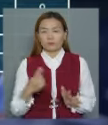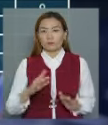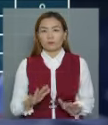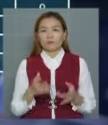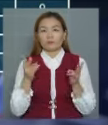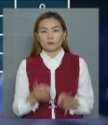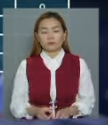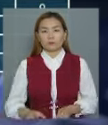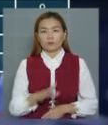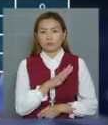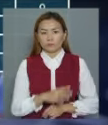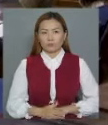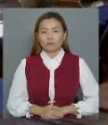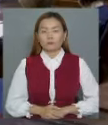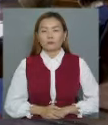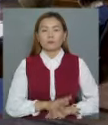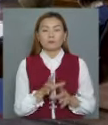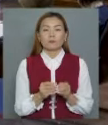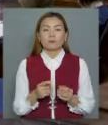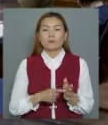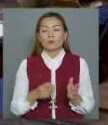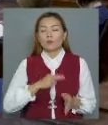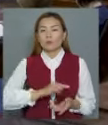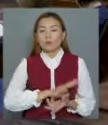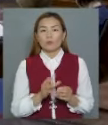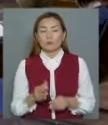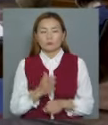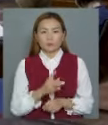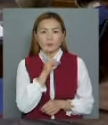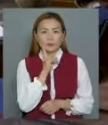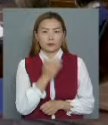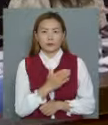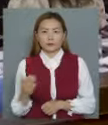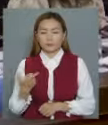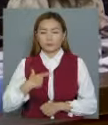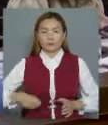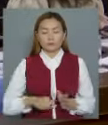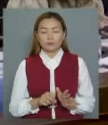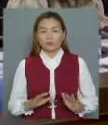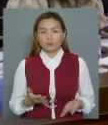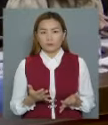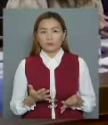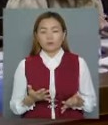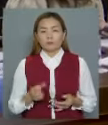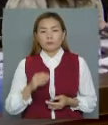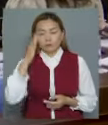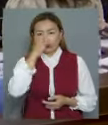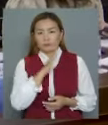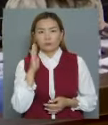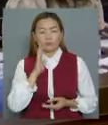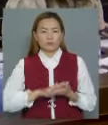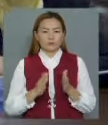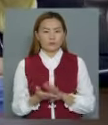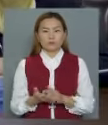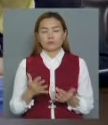өкінішке орай қайғылы оқиғамен аяқталды. Тергеп-тексерудің нәтижесінде жасөспірімдердің өз-өзіне қол жұмсауына ата-аналармен